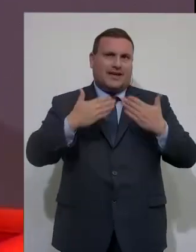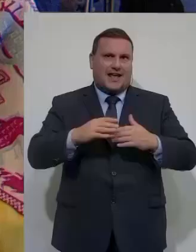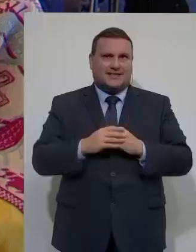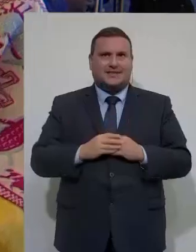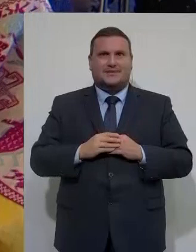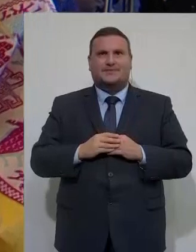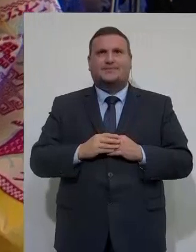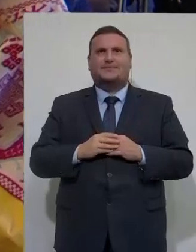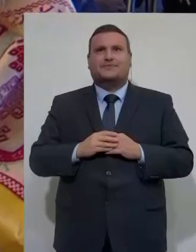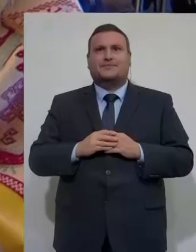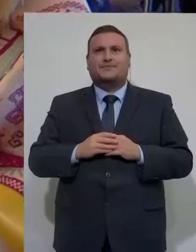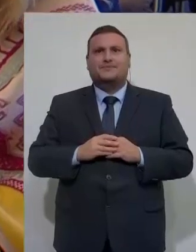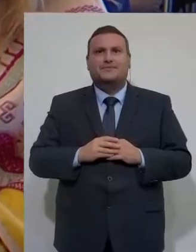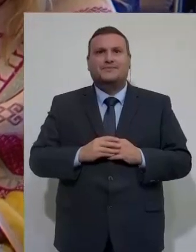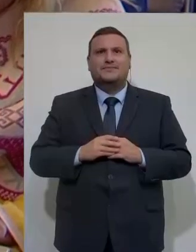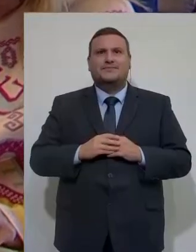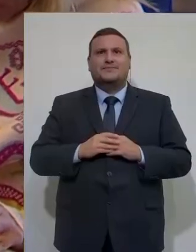il tempo. Grazie.